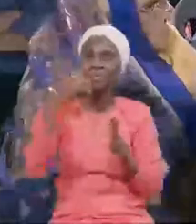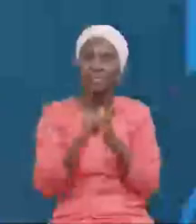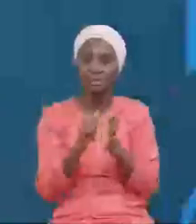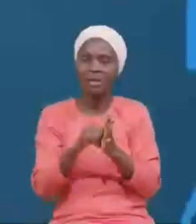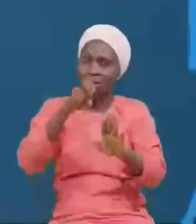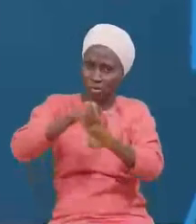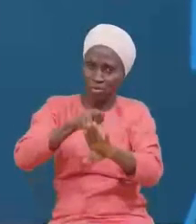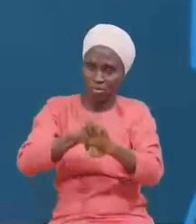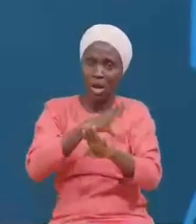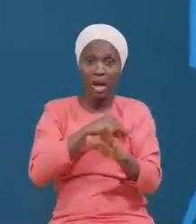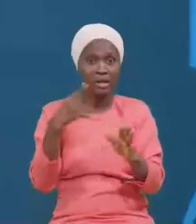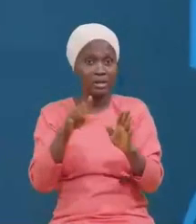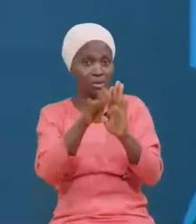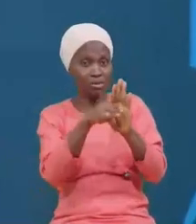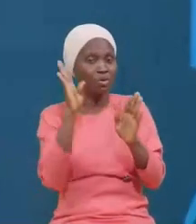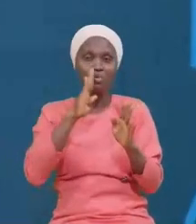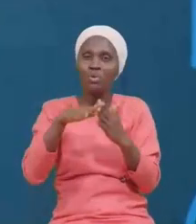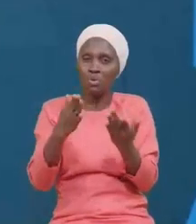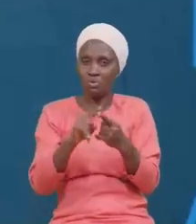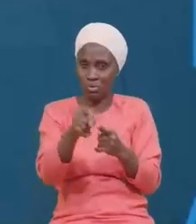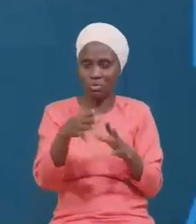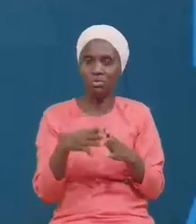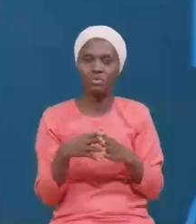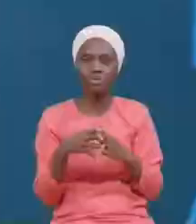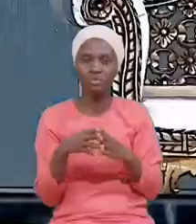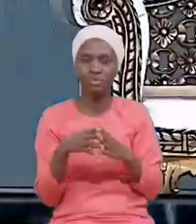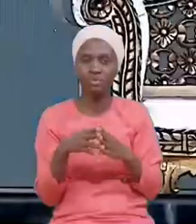frappez et la porte vous sera ouverte.